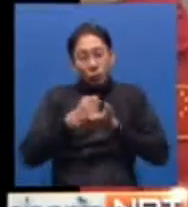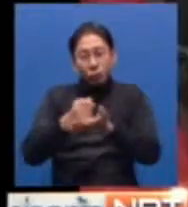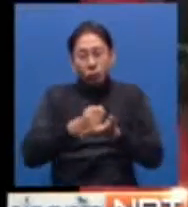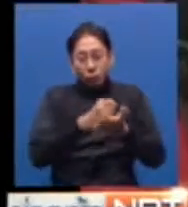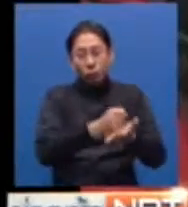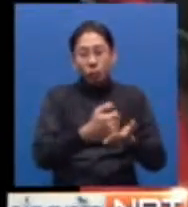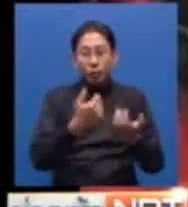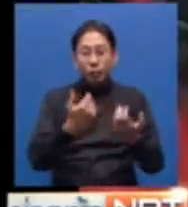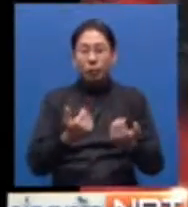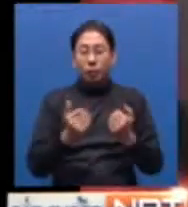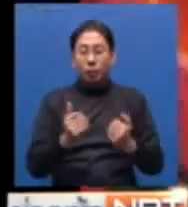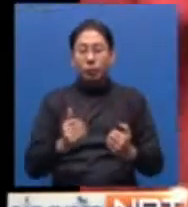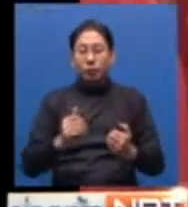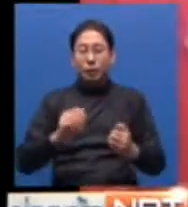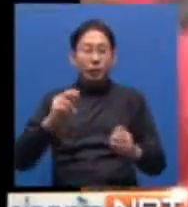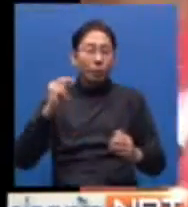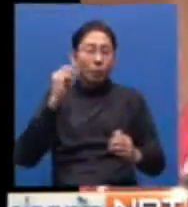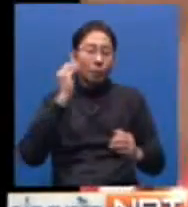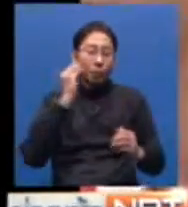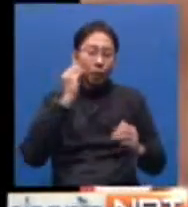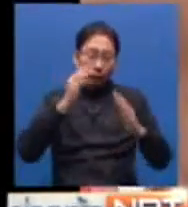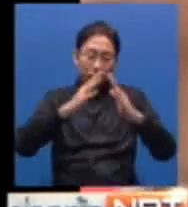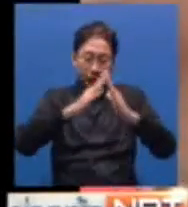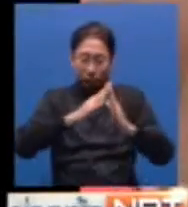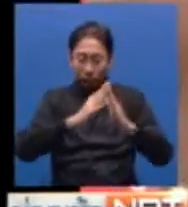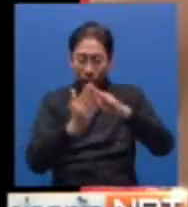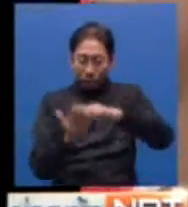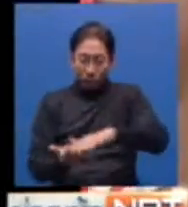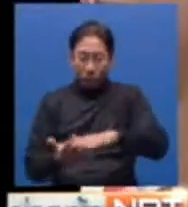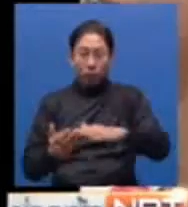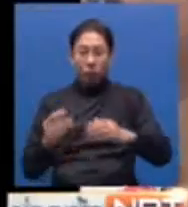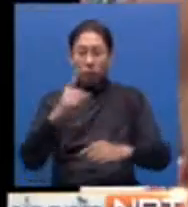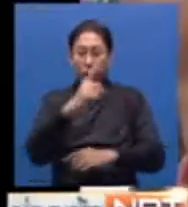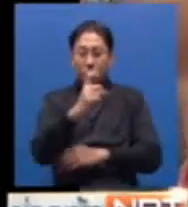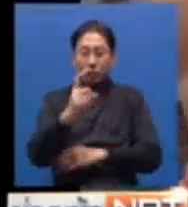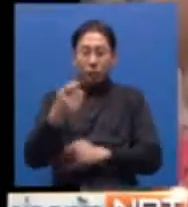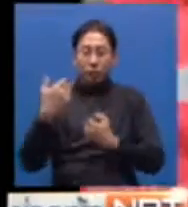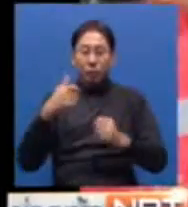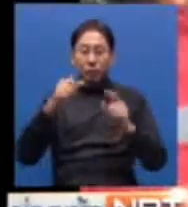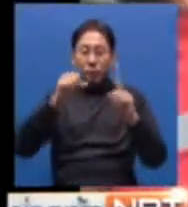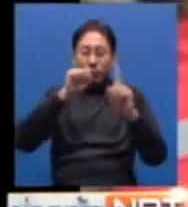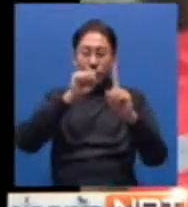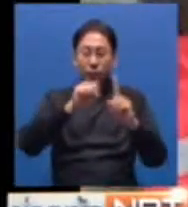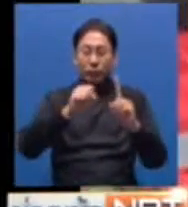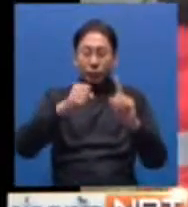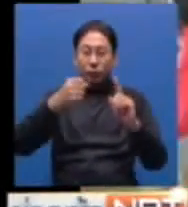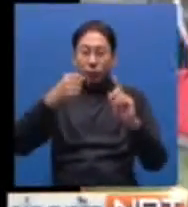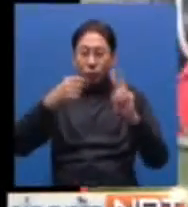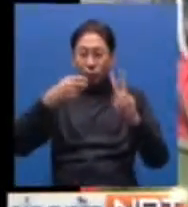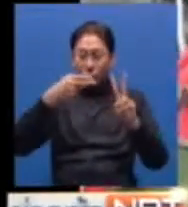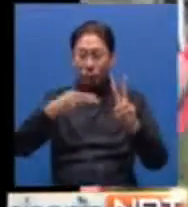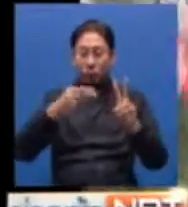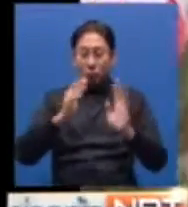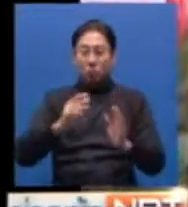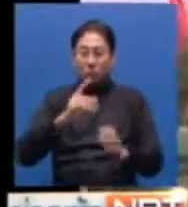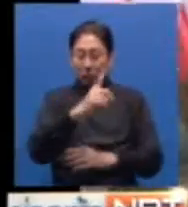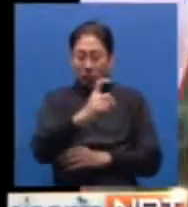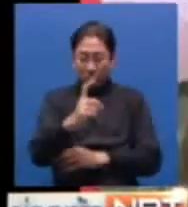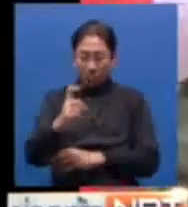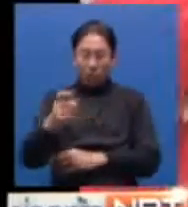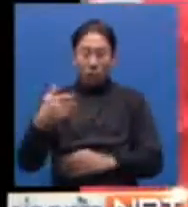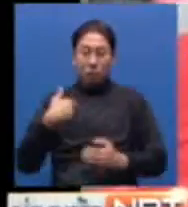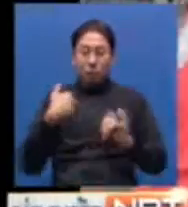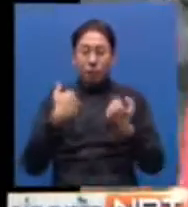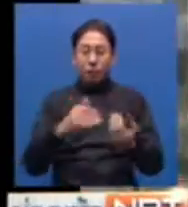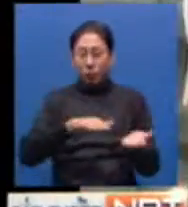เหตุโดยมีบ้านเรือนกว่า80,000หลังถูกทำลายและอีก124000หลังได้รับความเสียหายอย่างหนักและทำให้